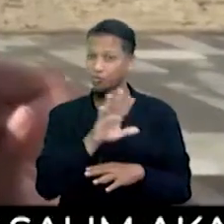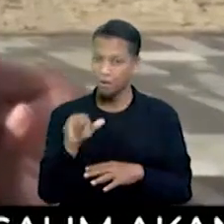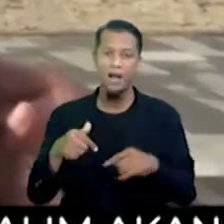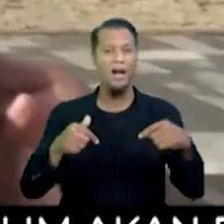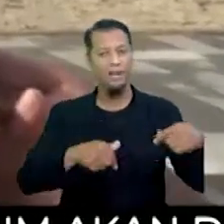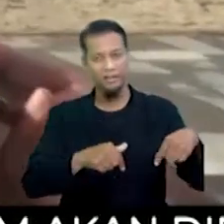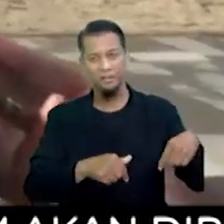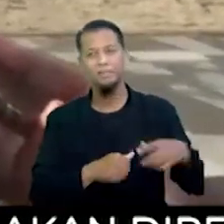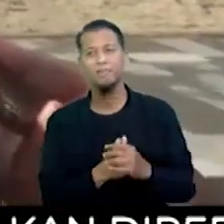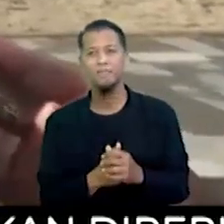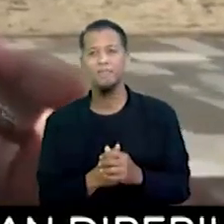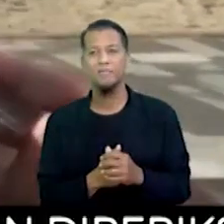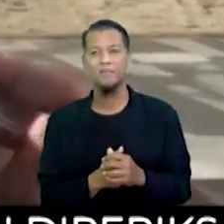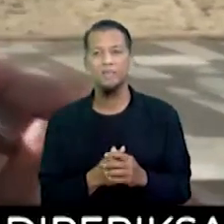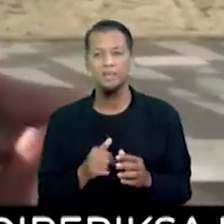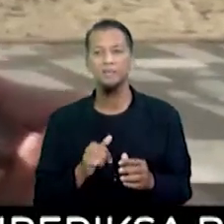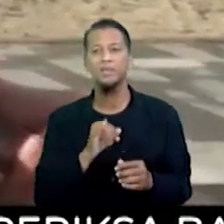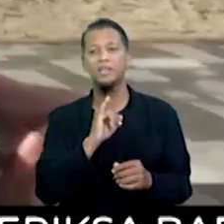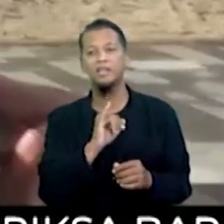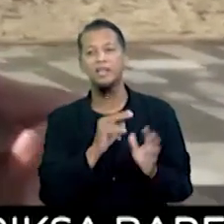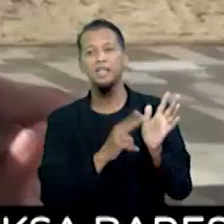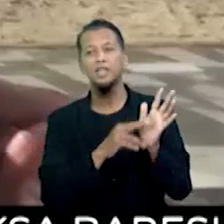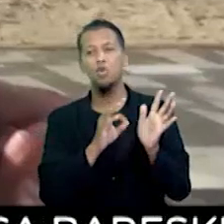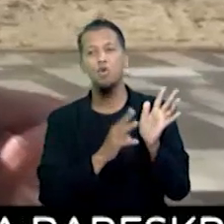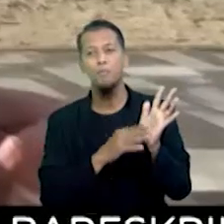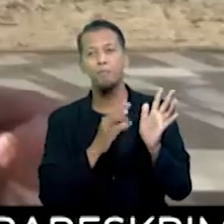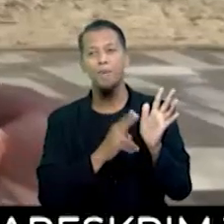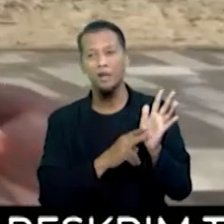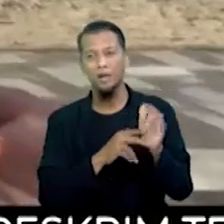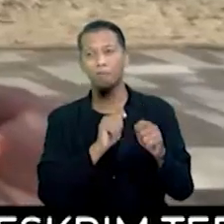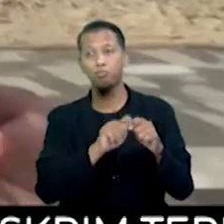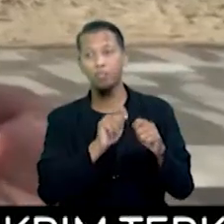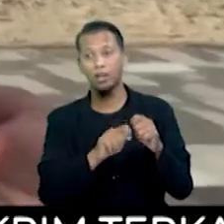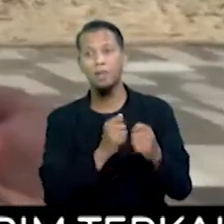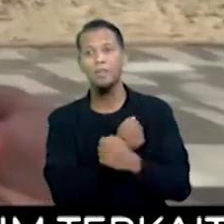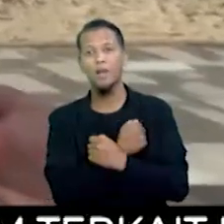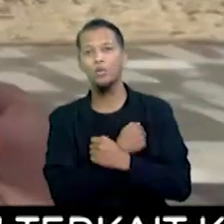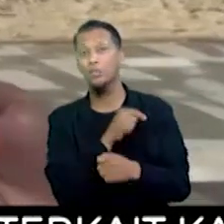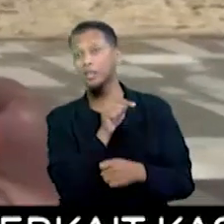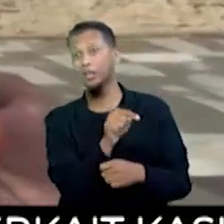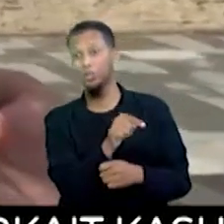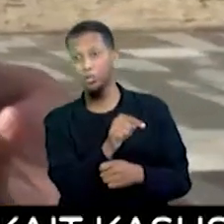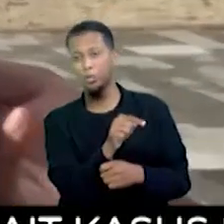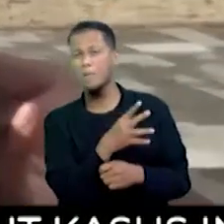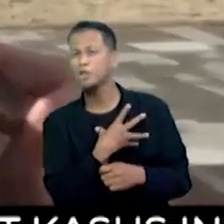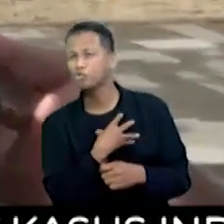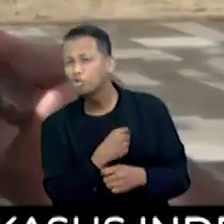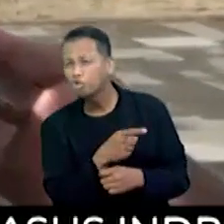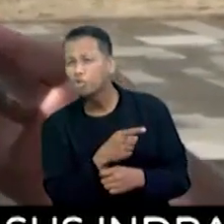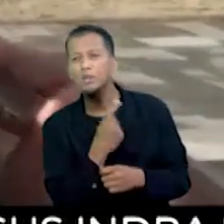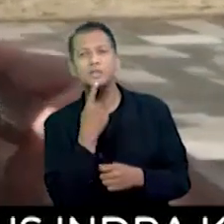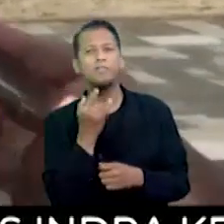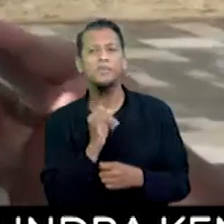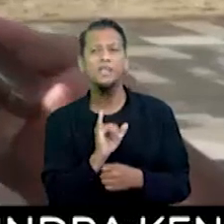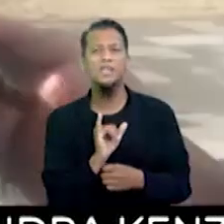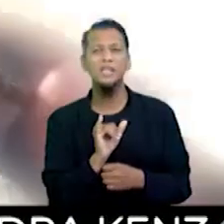dengan karyanya beliau. Dan beliau juga pertama menggunakan, artinya presiden yang selalu menggunakan motor kemana-mana